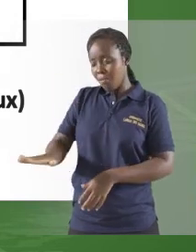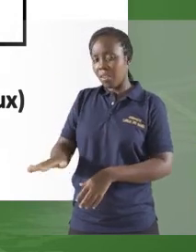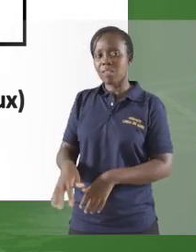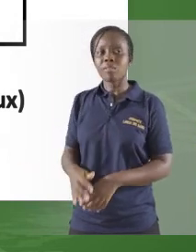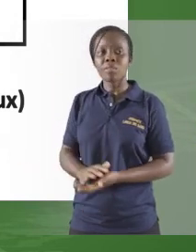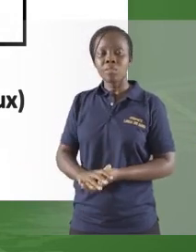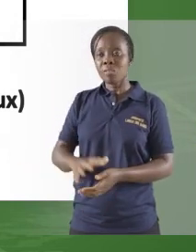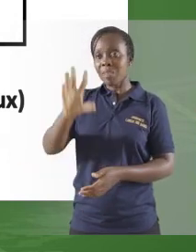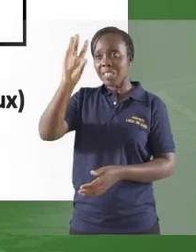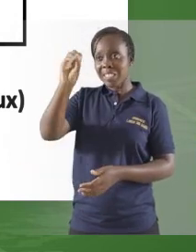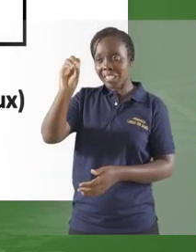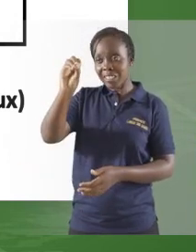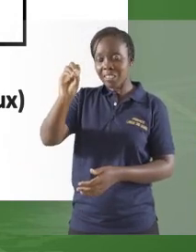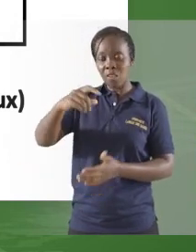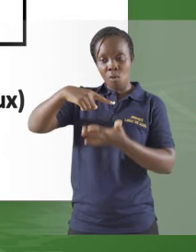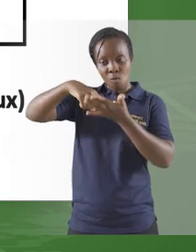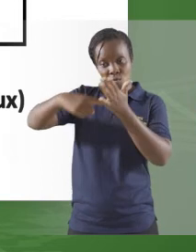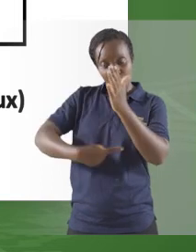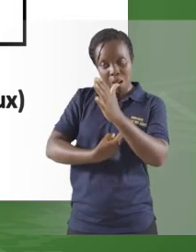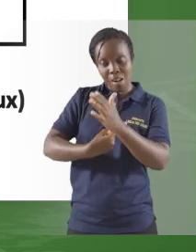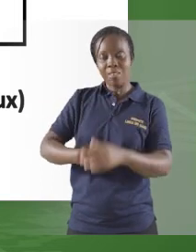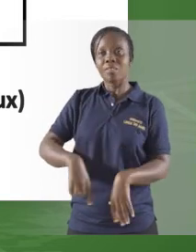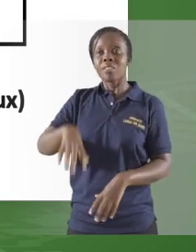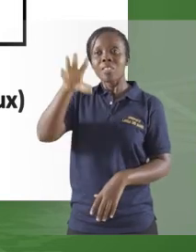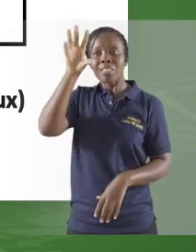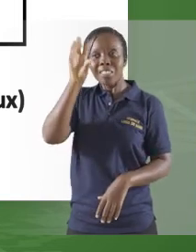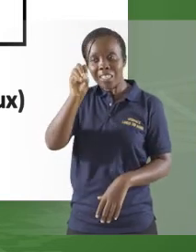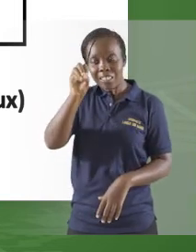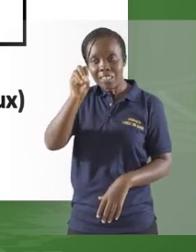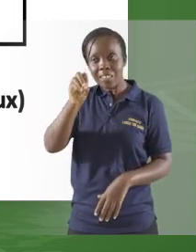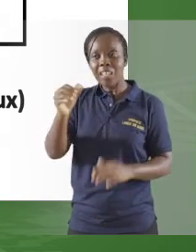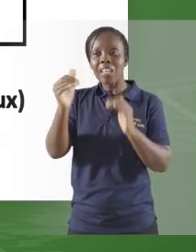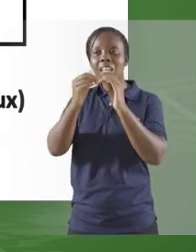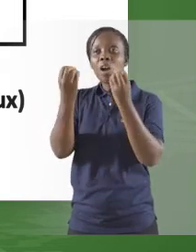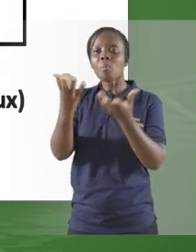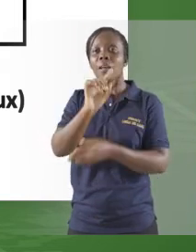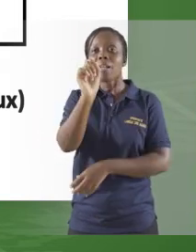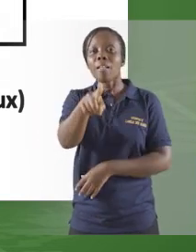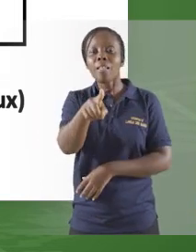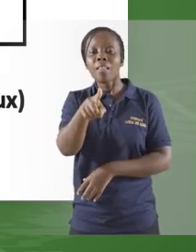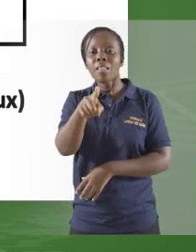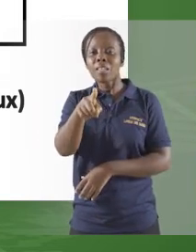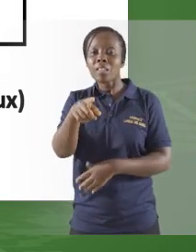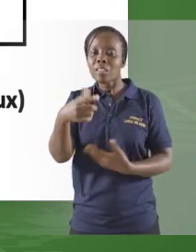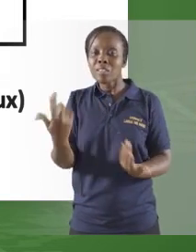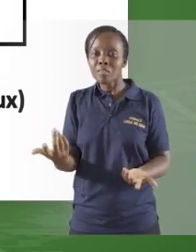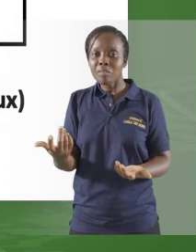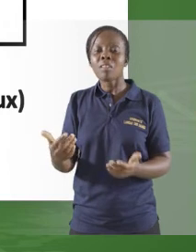50 fois, vous faites 50 plutôt, multiplié par 50. Cela va nous